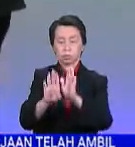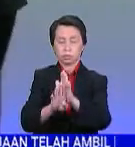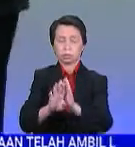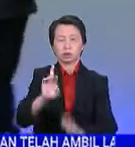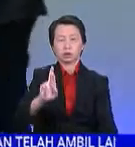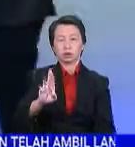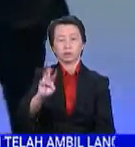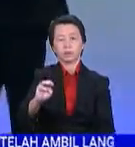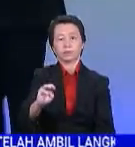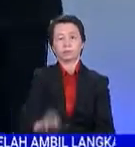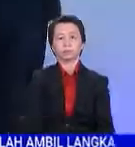ringket